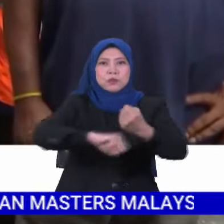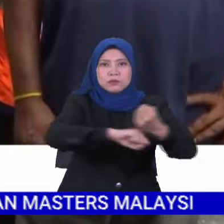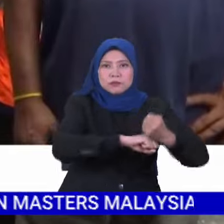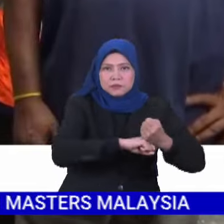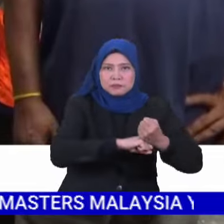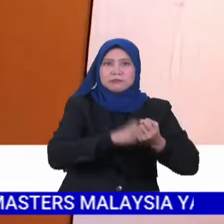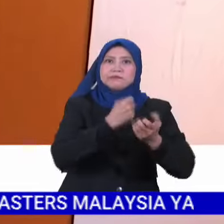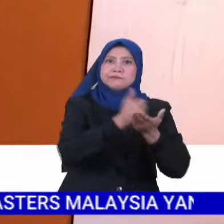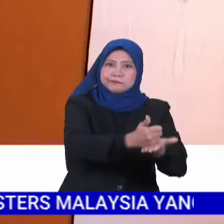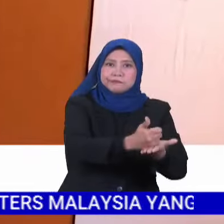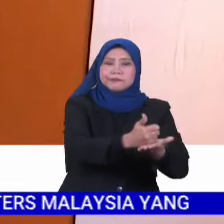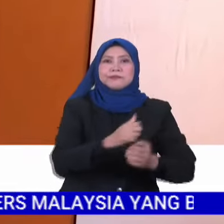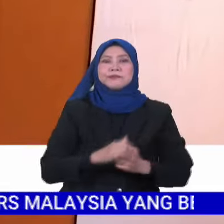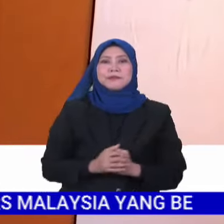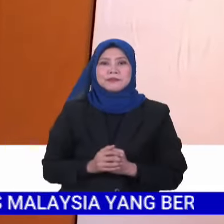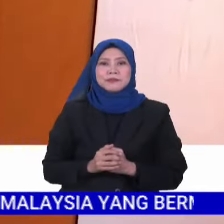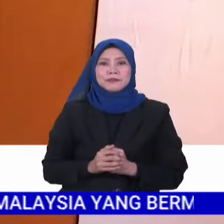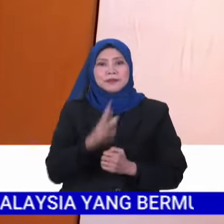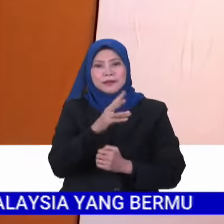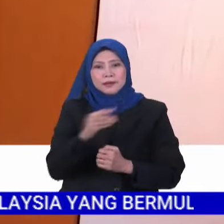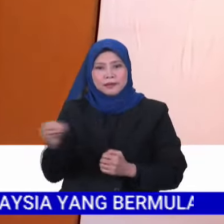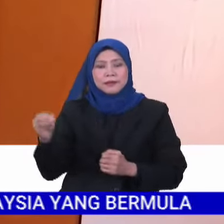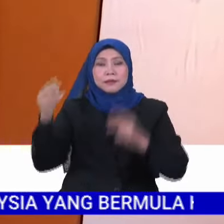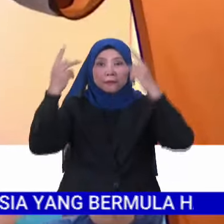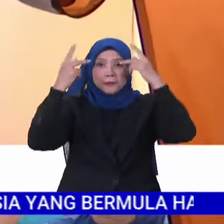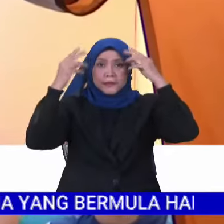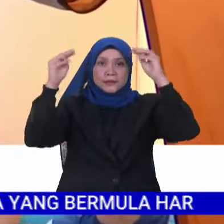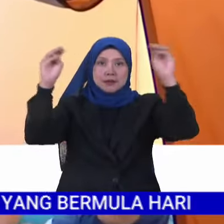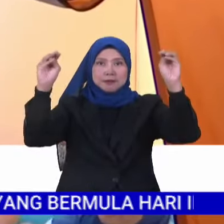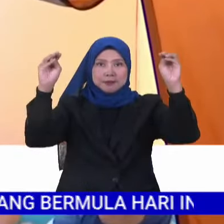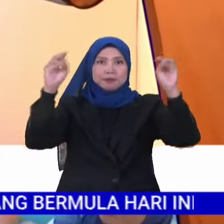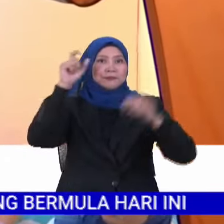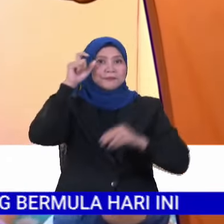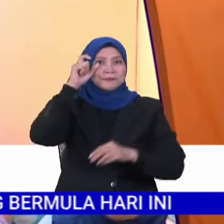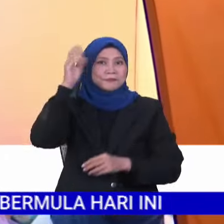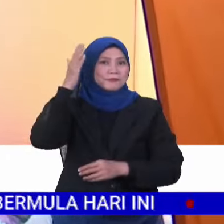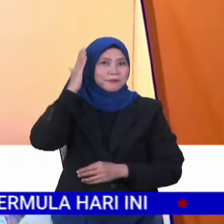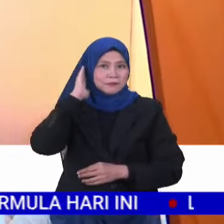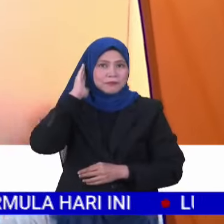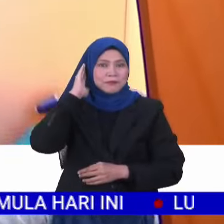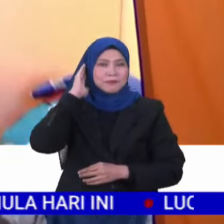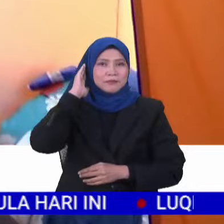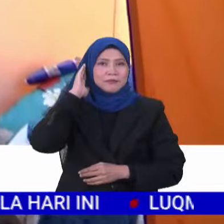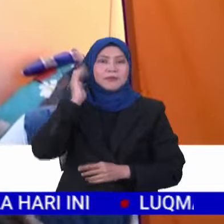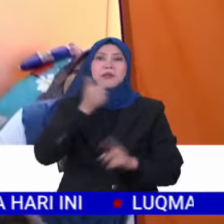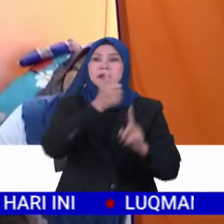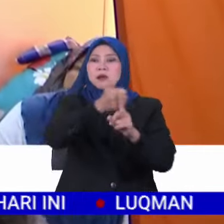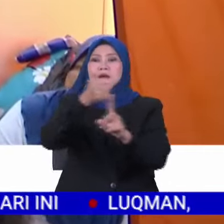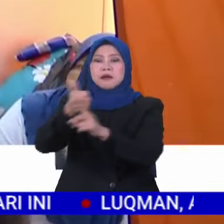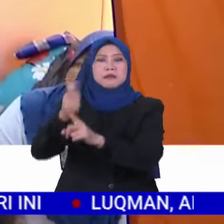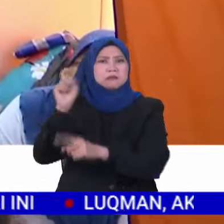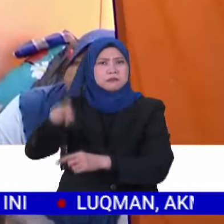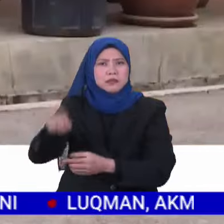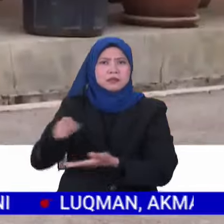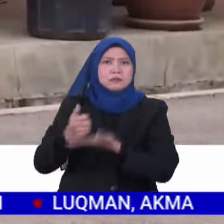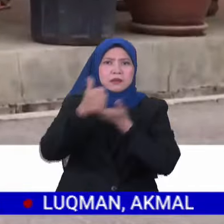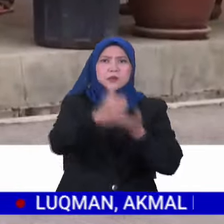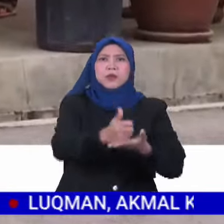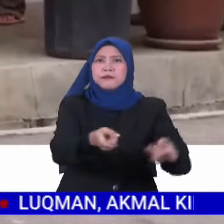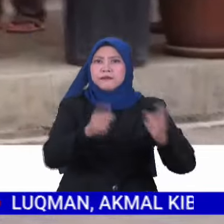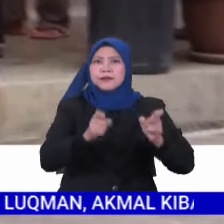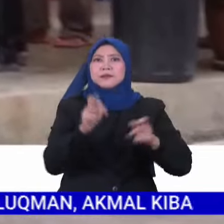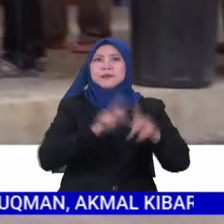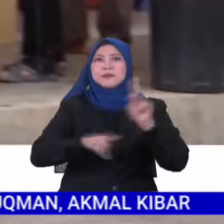Ah tidak terkecuali Hah Yang ama berlemak Perdana Menteri Datuk Swiss Miss A Beat Club yang mengarah ke bantuan segera disalurkan